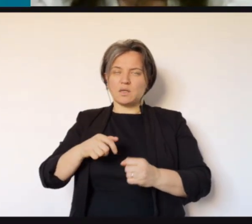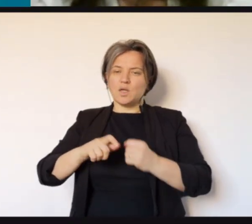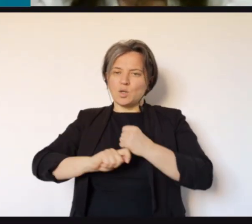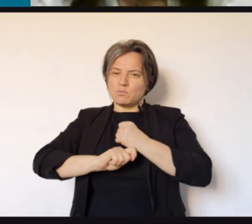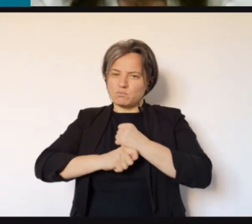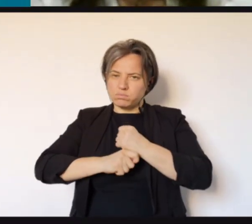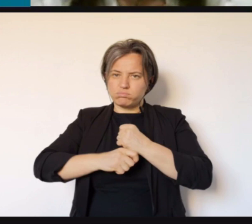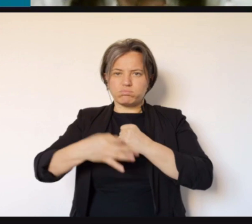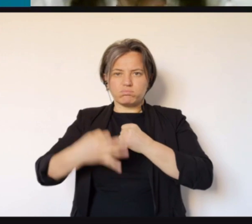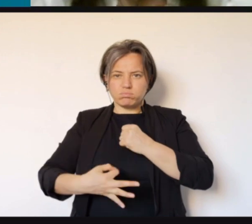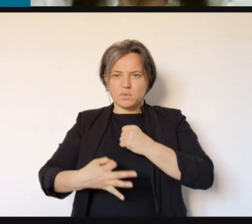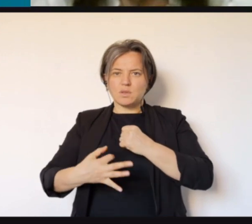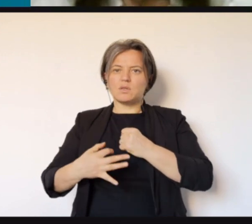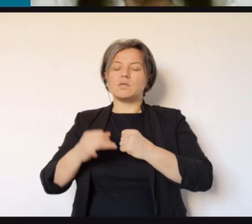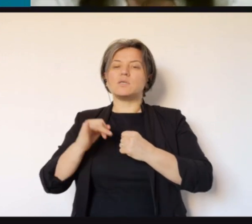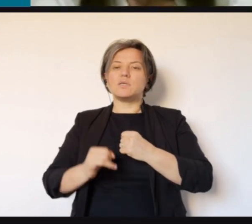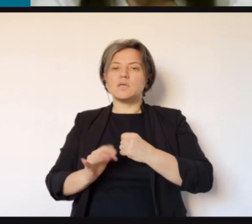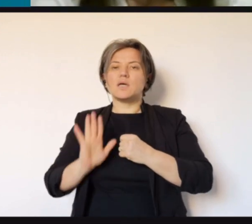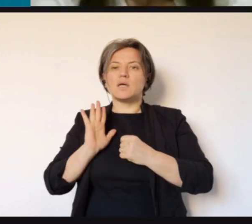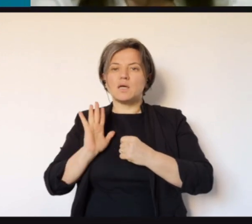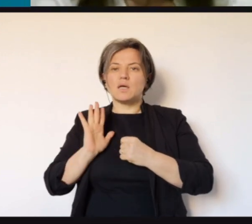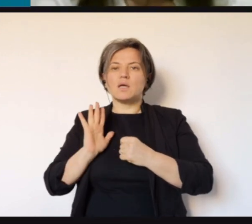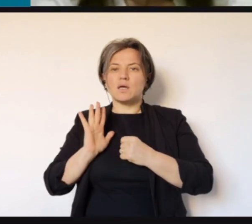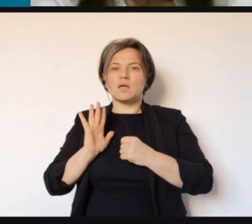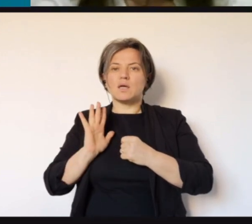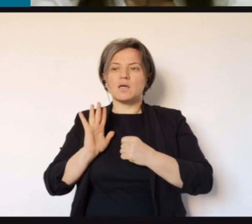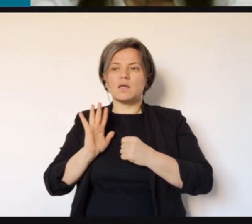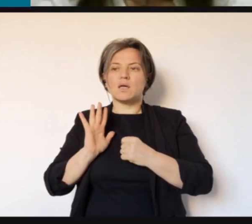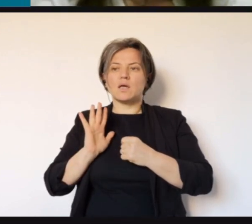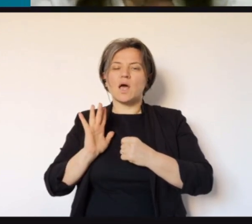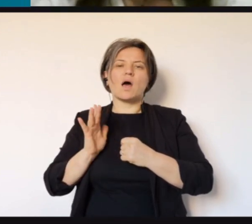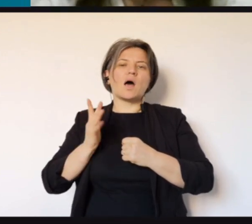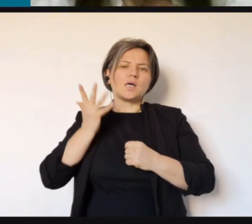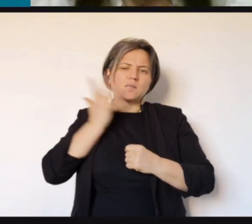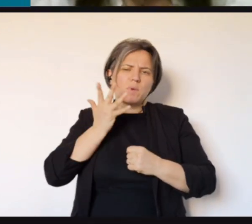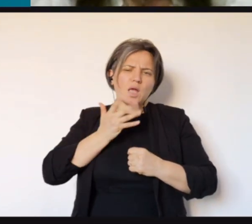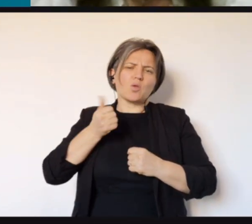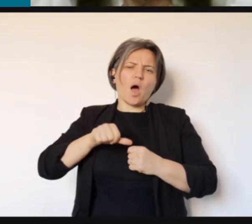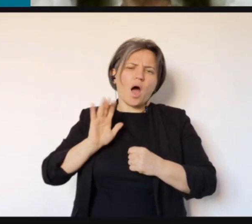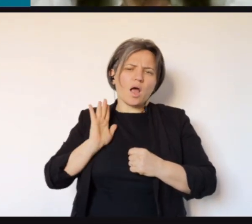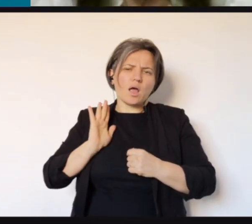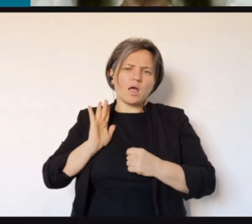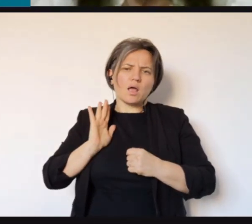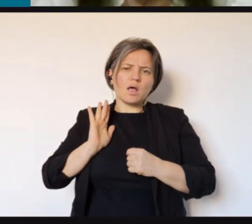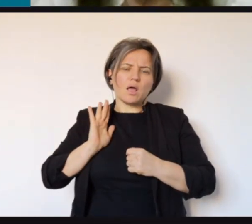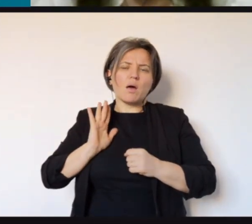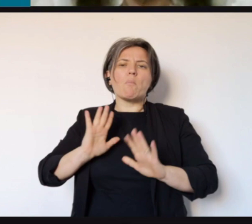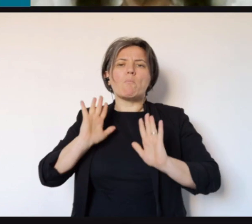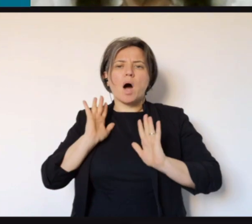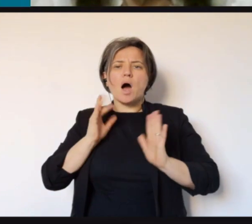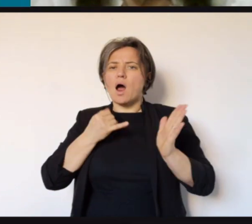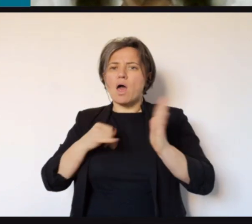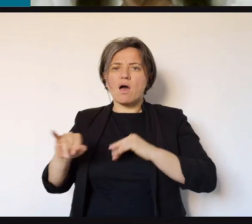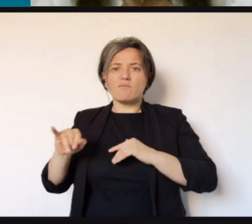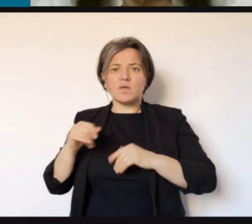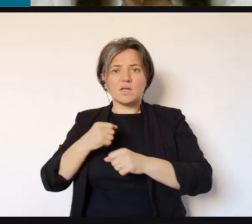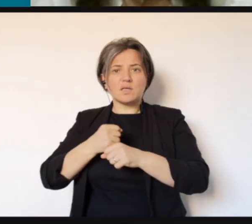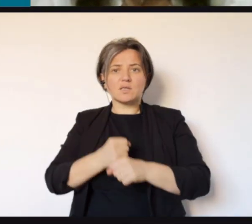magari dure, molto probabilmente ci sono stati anche degli sbagli,